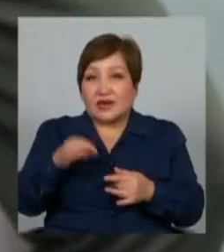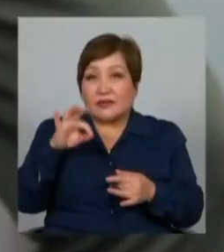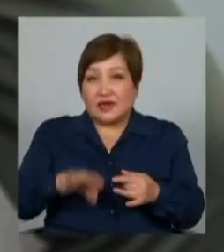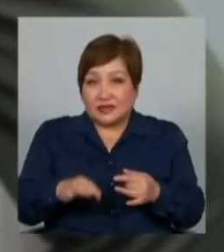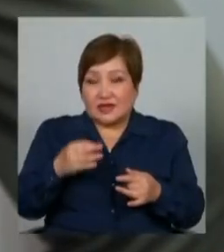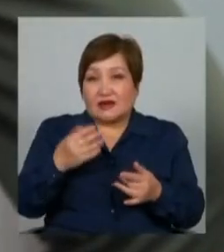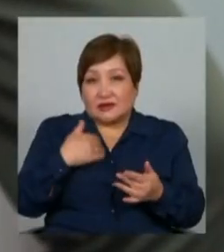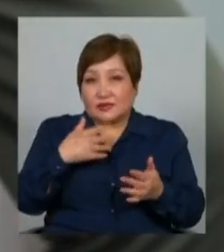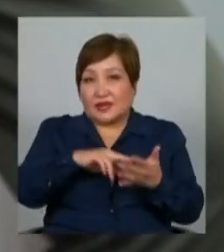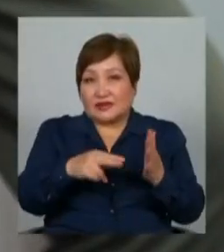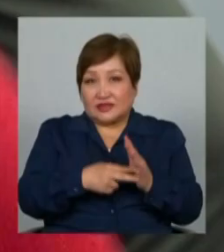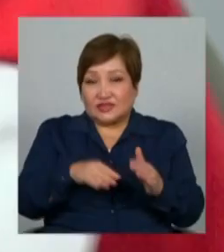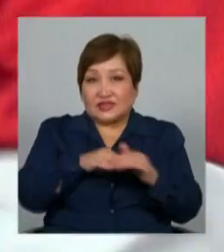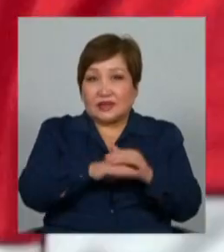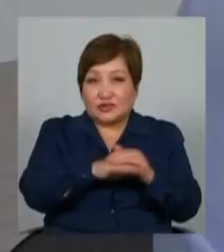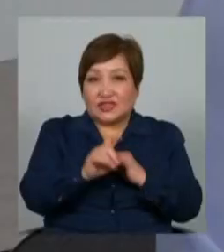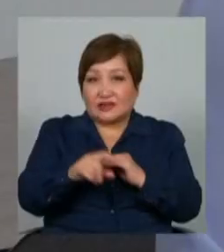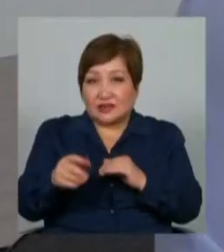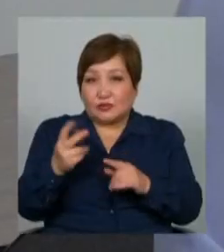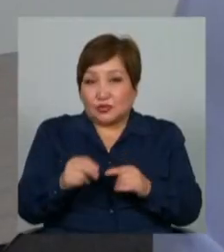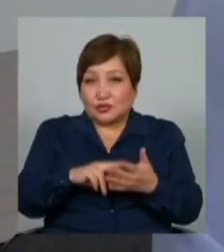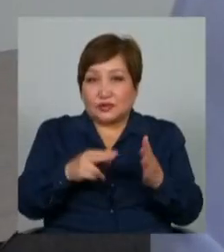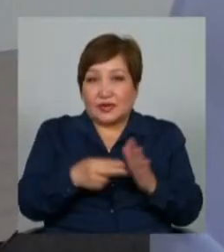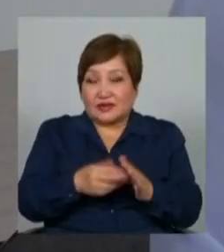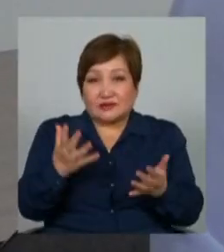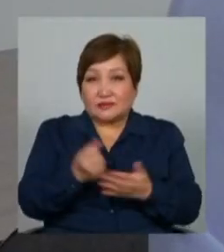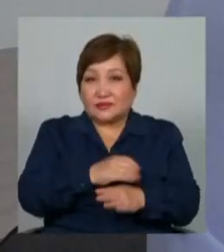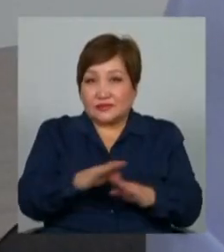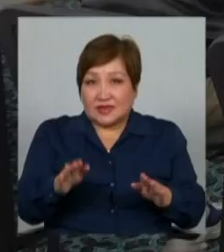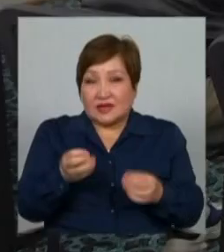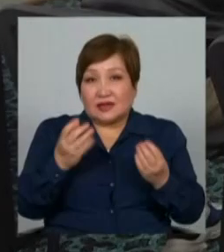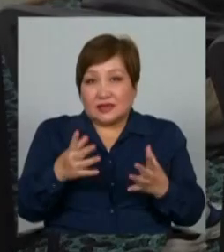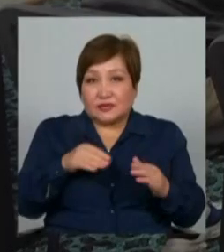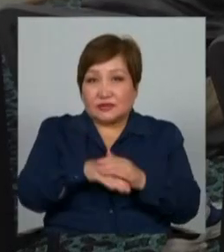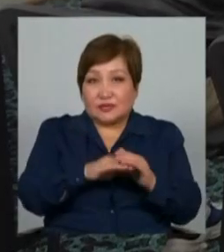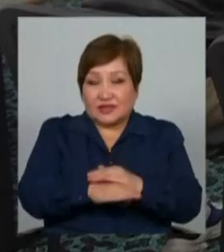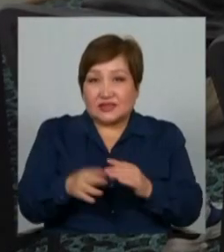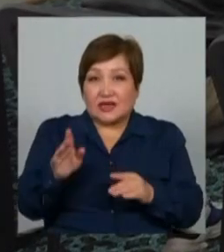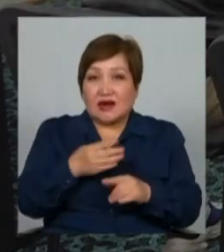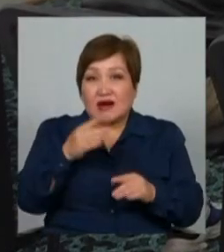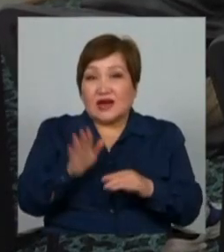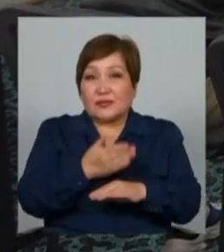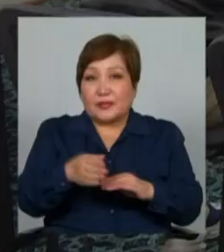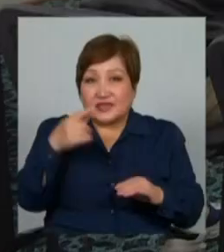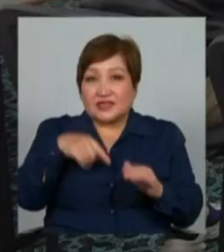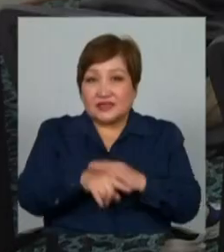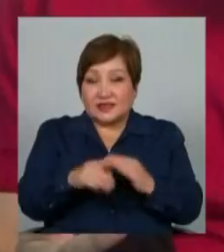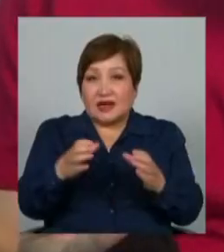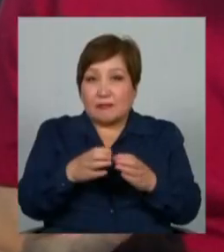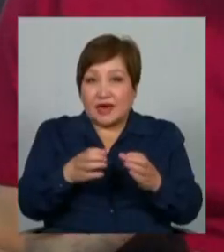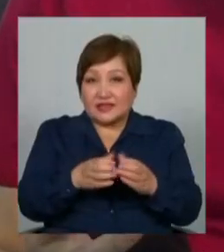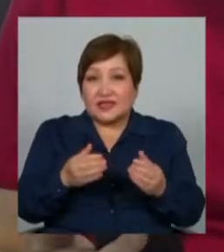көздеген салымшылардың бұл жоспары көкке ұшқан. Қарапайым салымшылармен бірге арада делдал ретінде компанияға инвесторларды тартумен